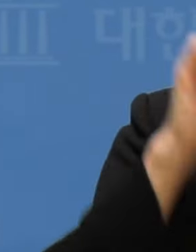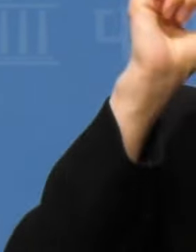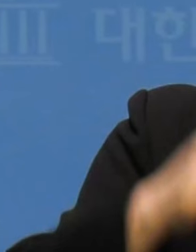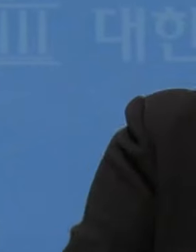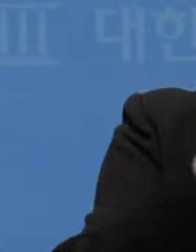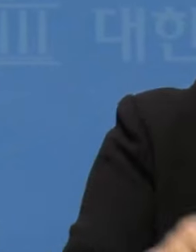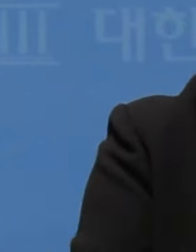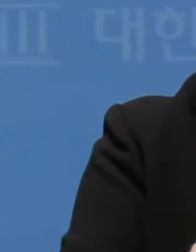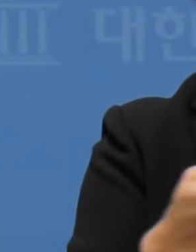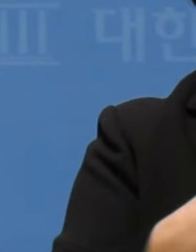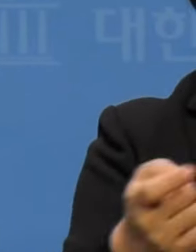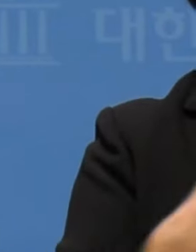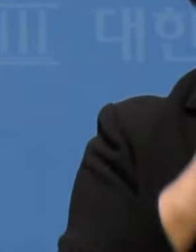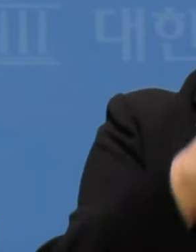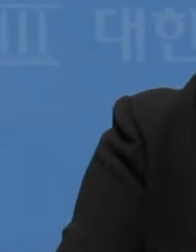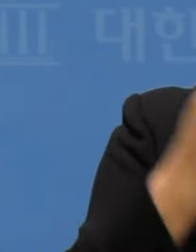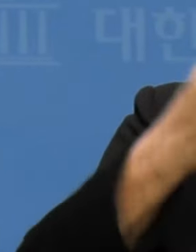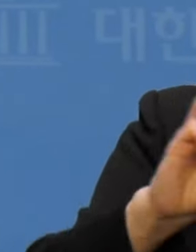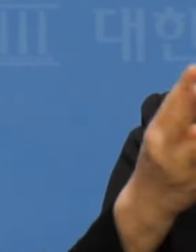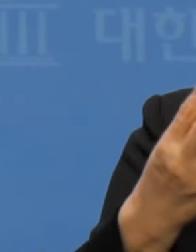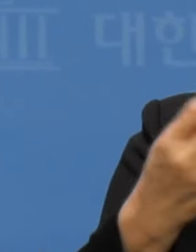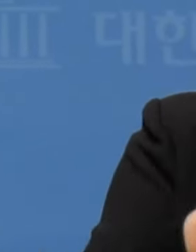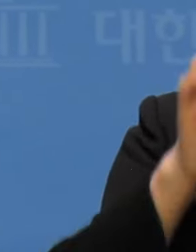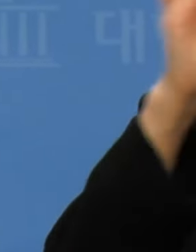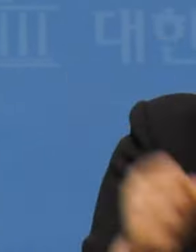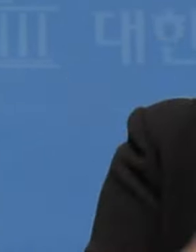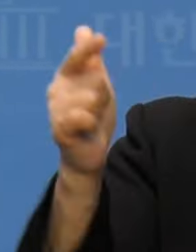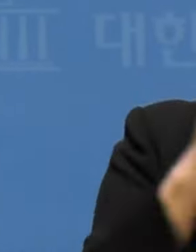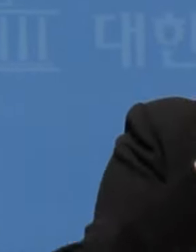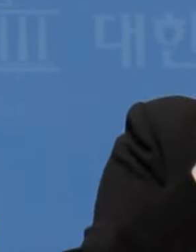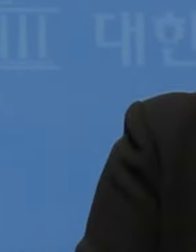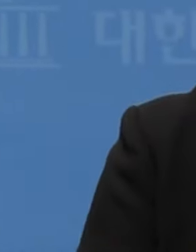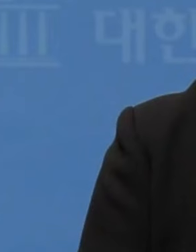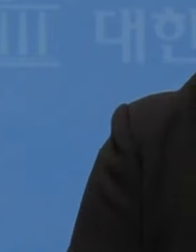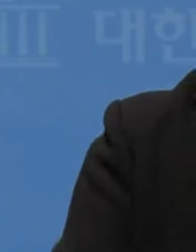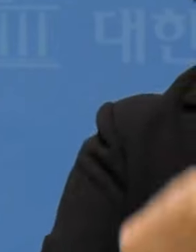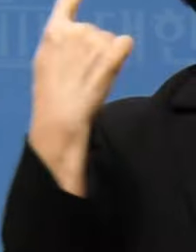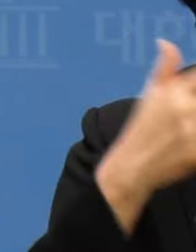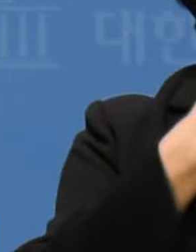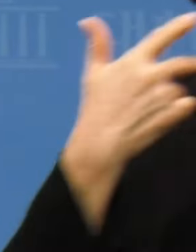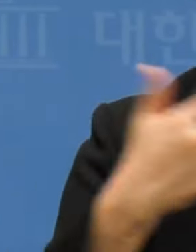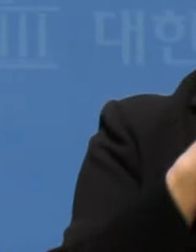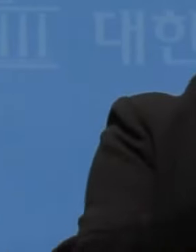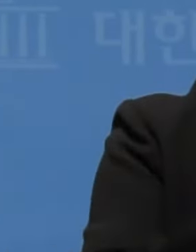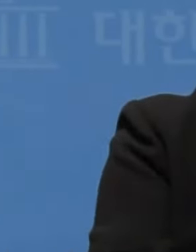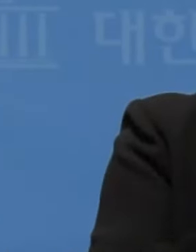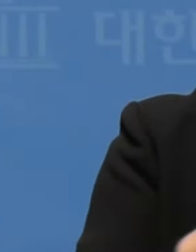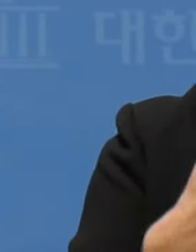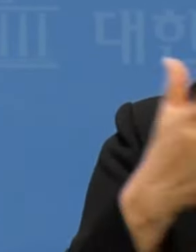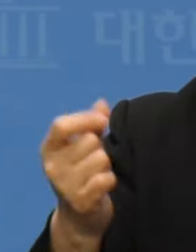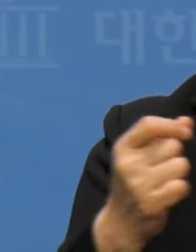스파이가 10년 사이 1300% 증가했다고 밝혔으며 지난해 영국 보안국과